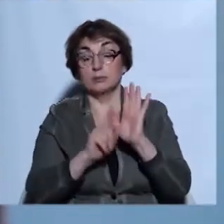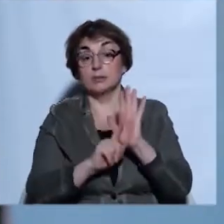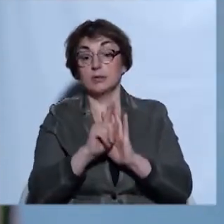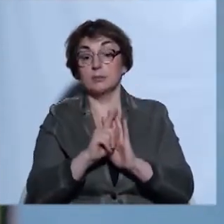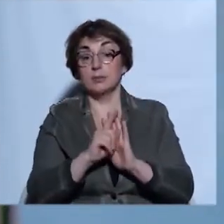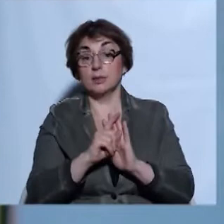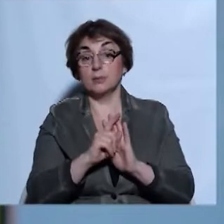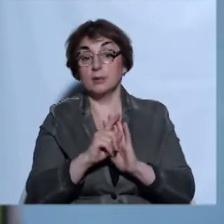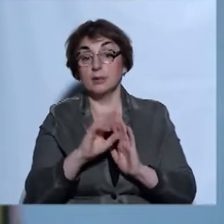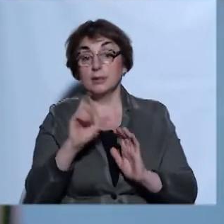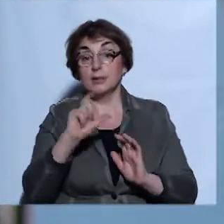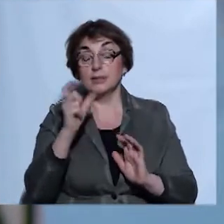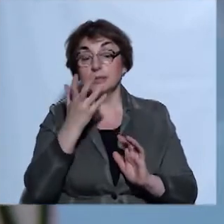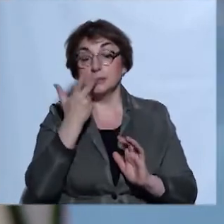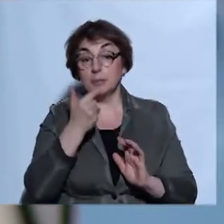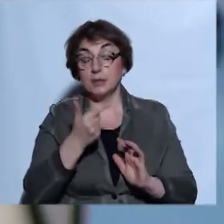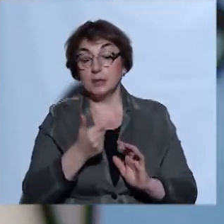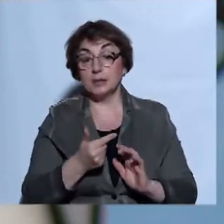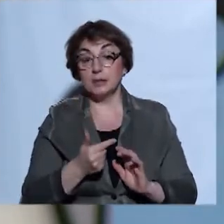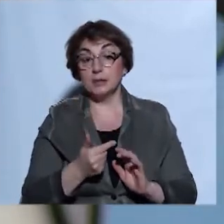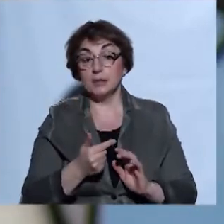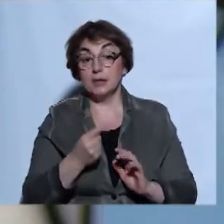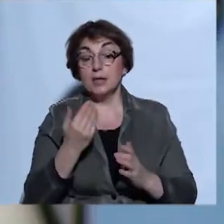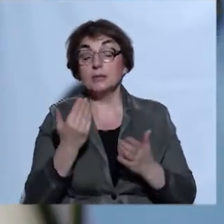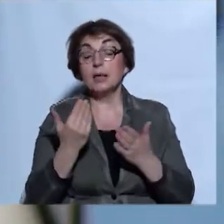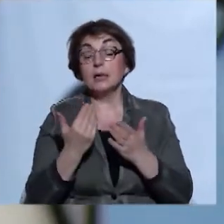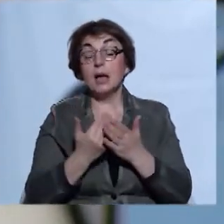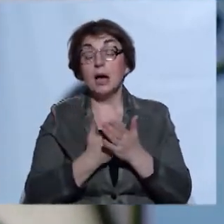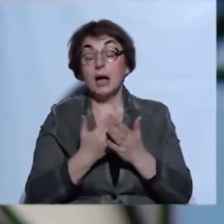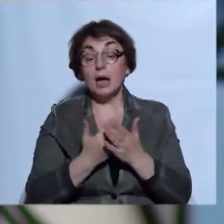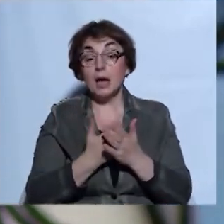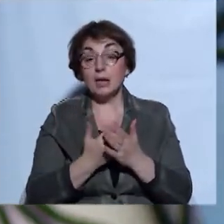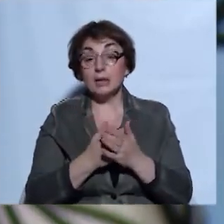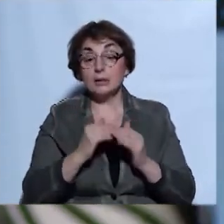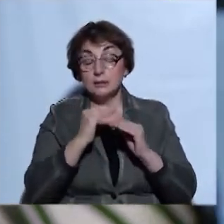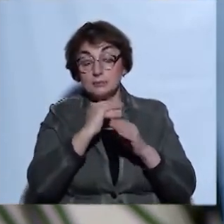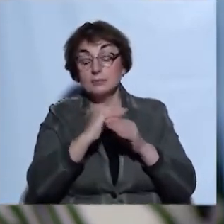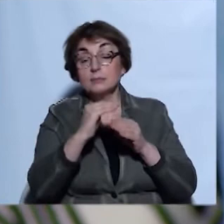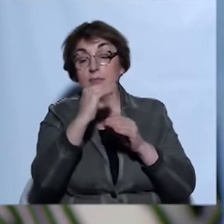Წარმოიქმნა ცისფერი ნალექი. Სწორედ ეს არის ახლა დალექილი სპილენძის ჰიდროქსიდი.